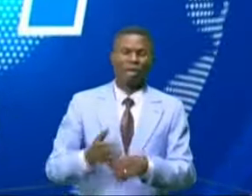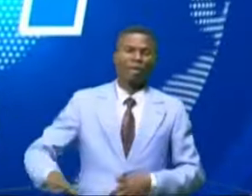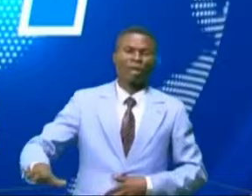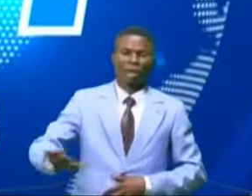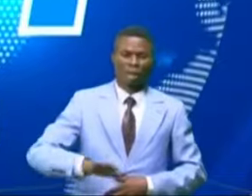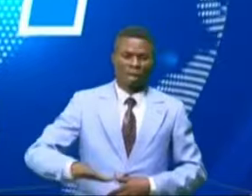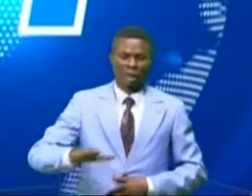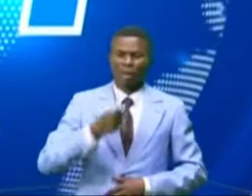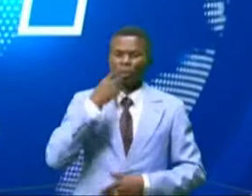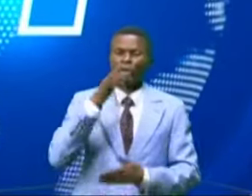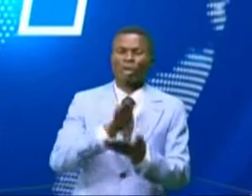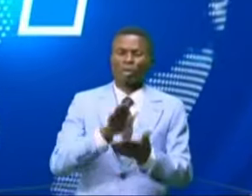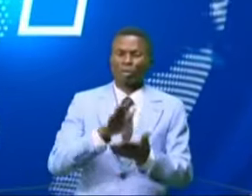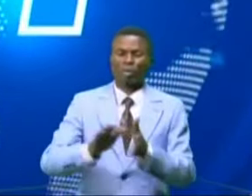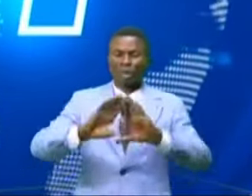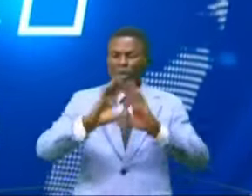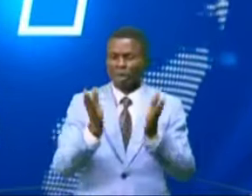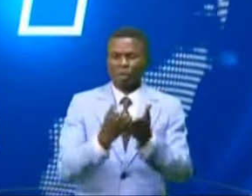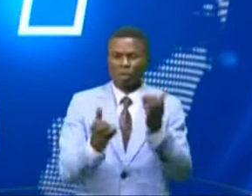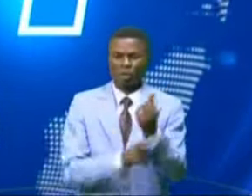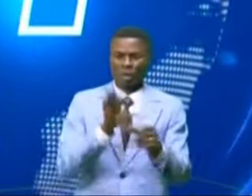et remercie sa base. Nadine Futuka.